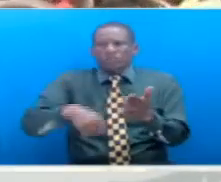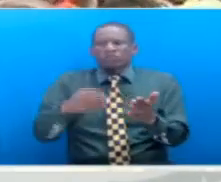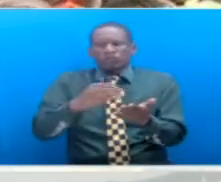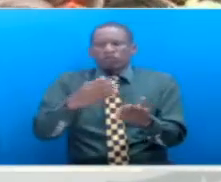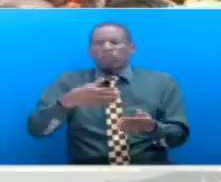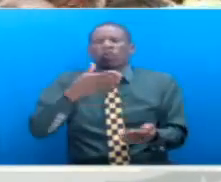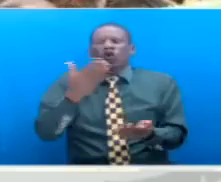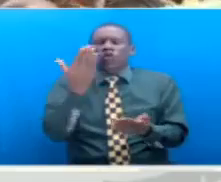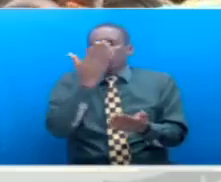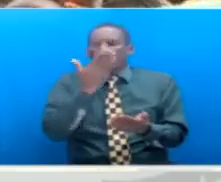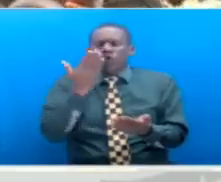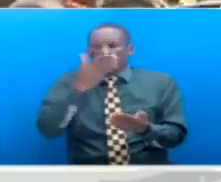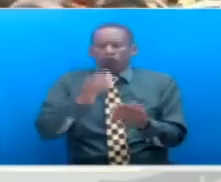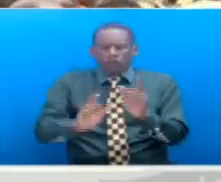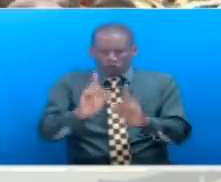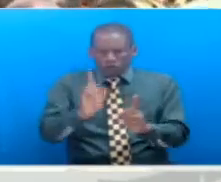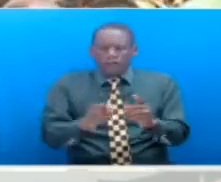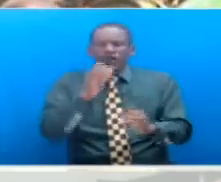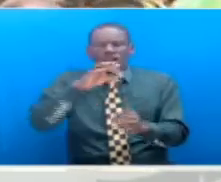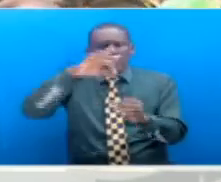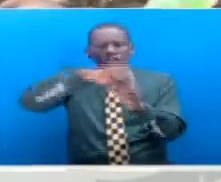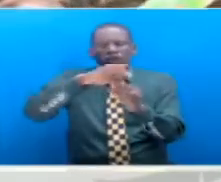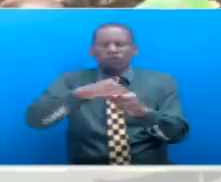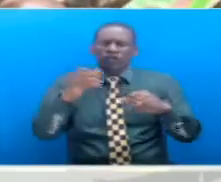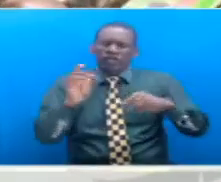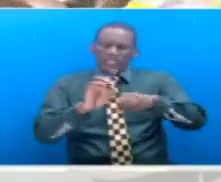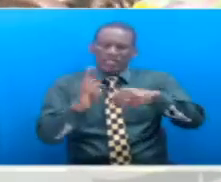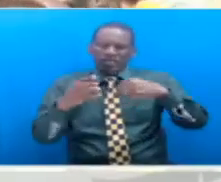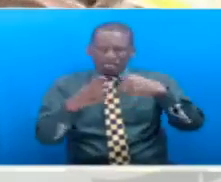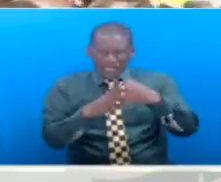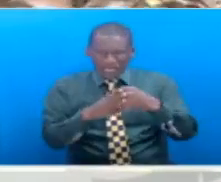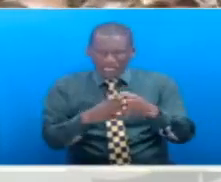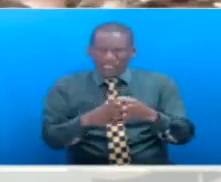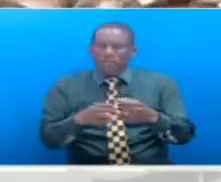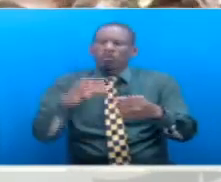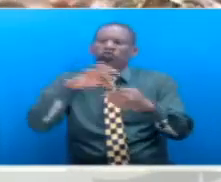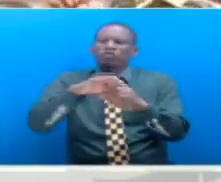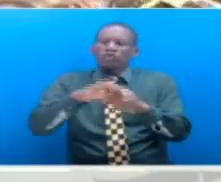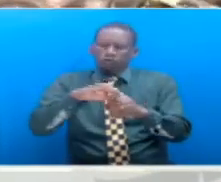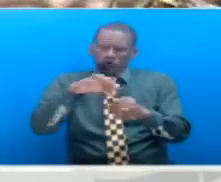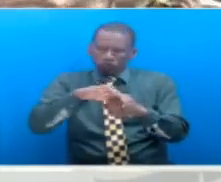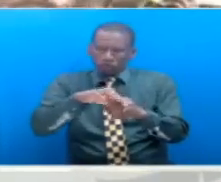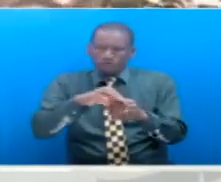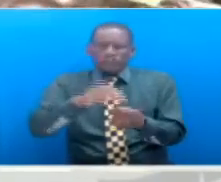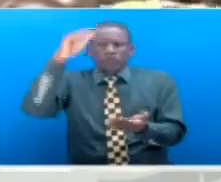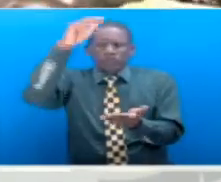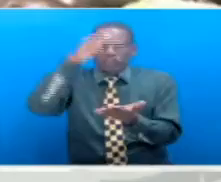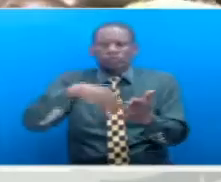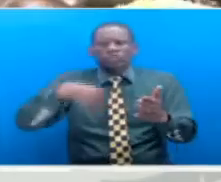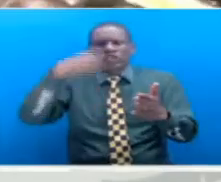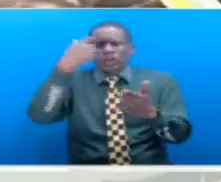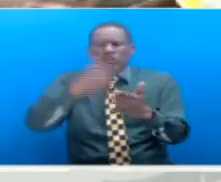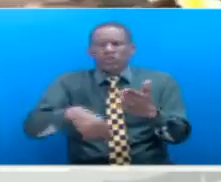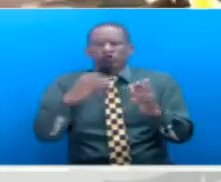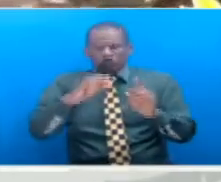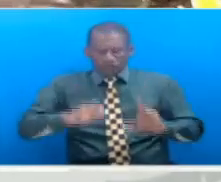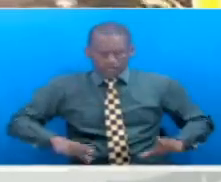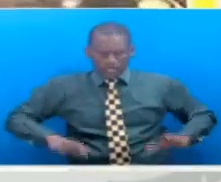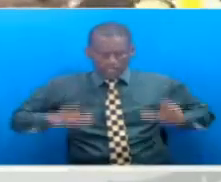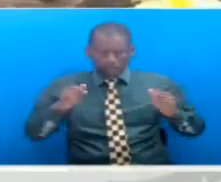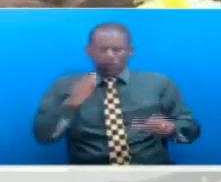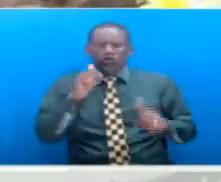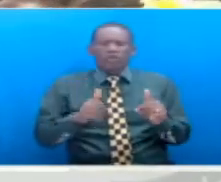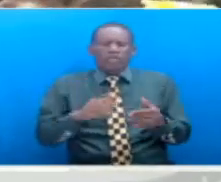mafuta. Ukipiga kura tarehe 9 unapiga kura ya kupunguza gharama ya maisha